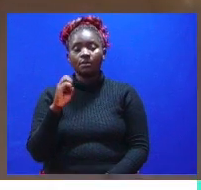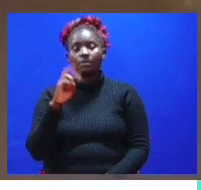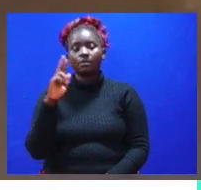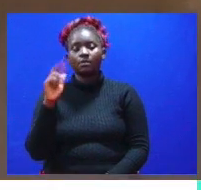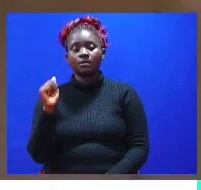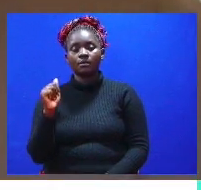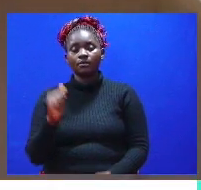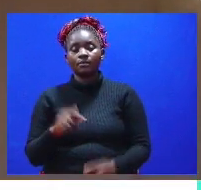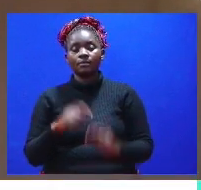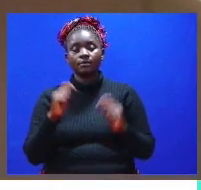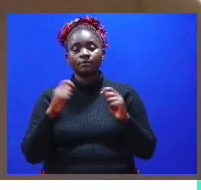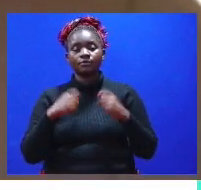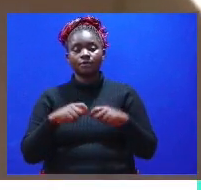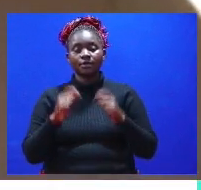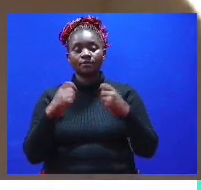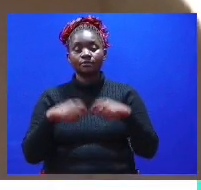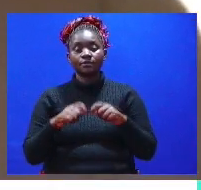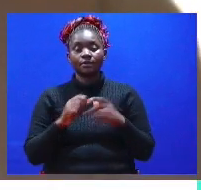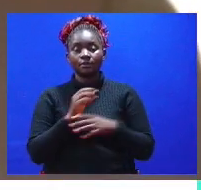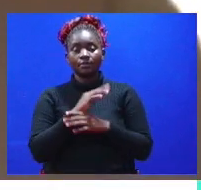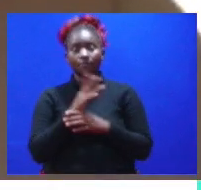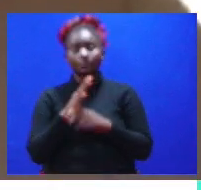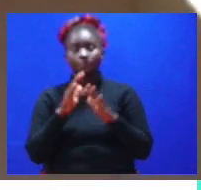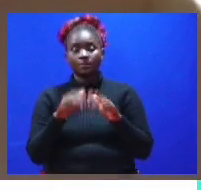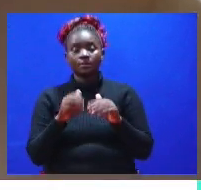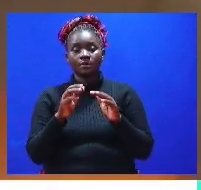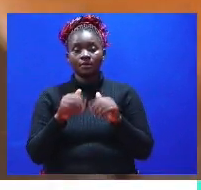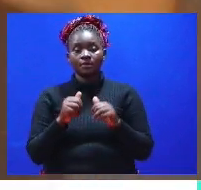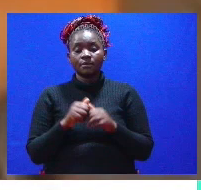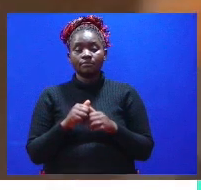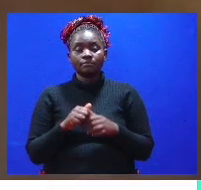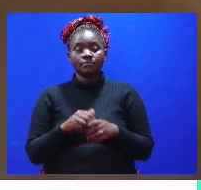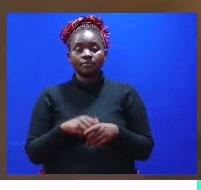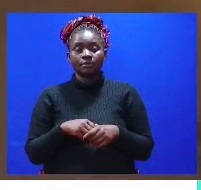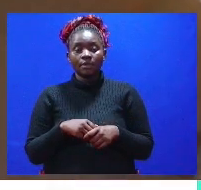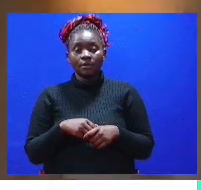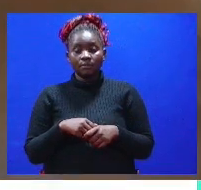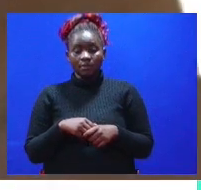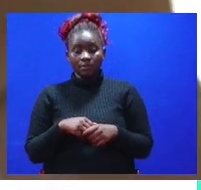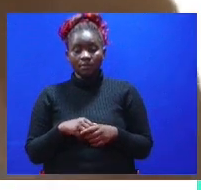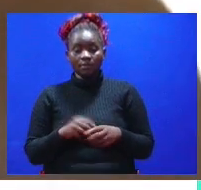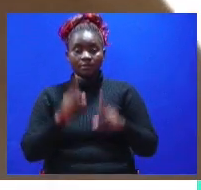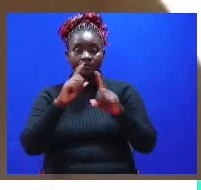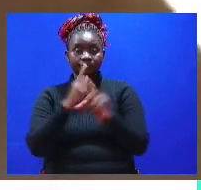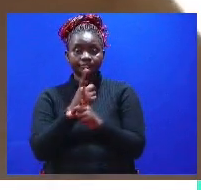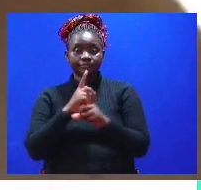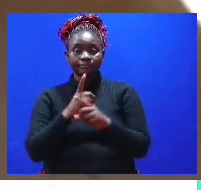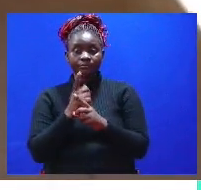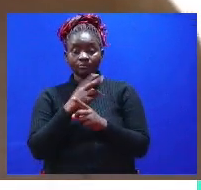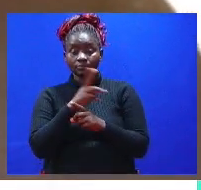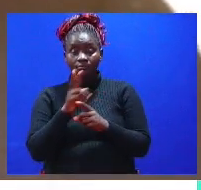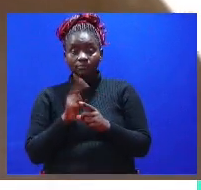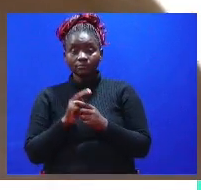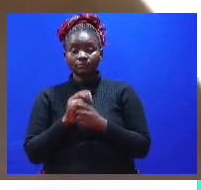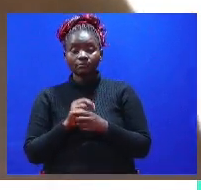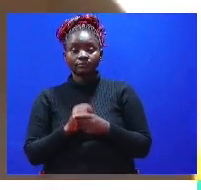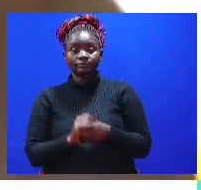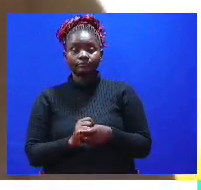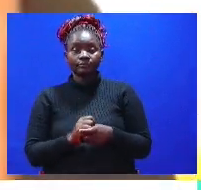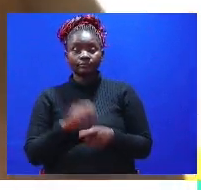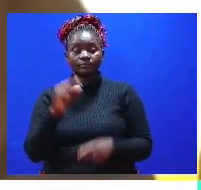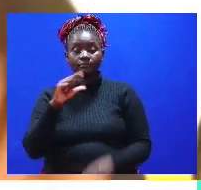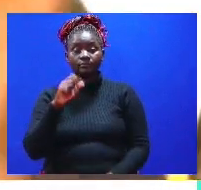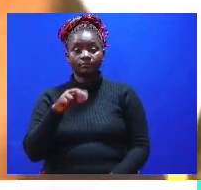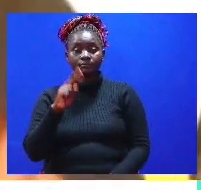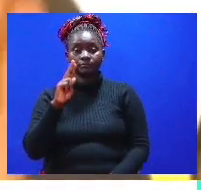Tujaribu kupanda miti tofauti na hii eucalyptus. Naona kila